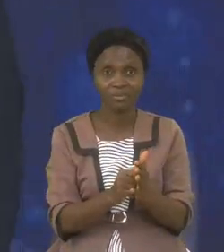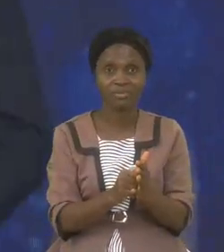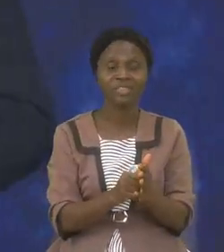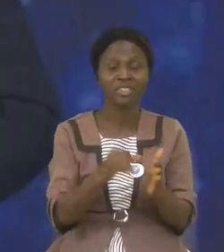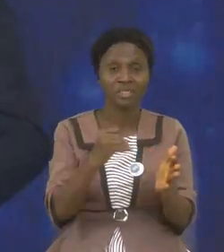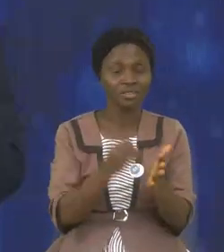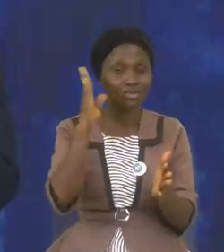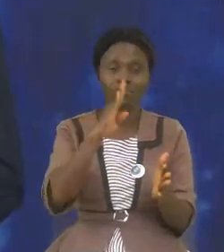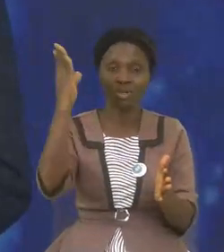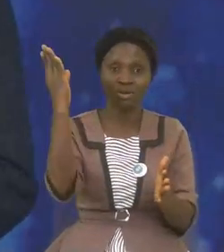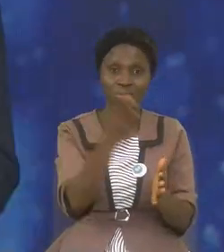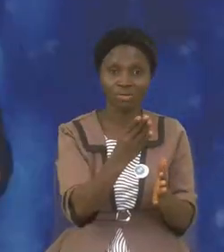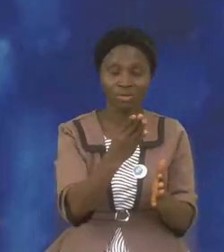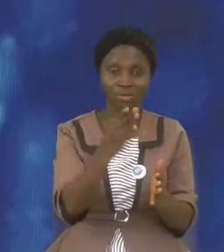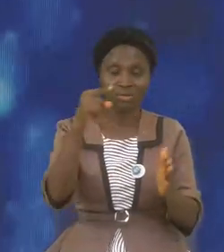viendra du ciel,